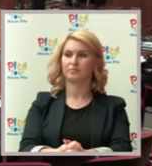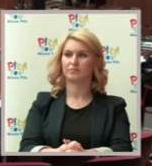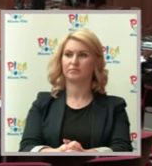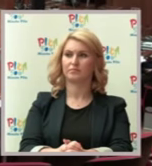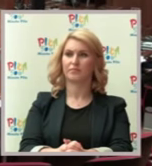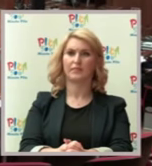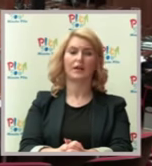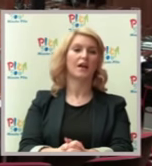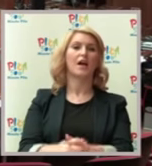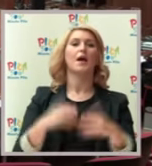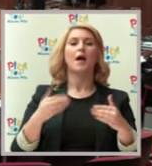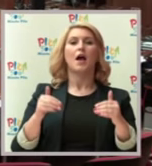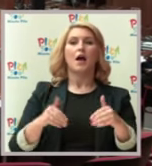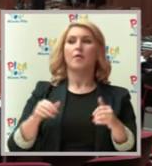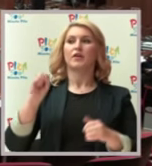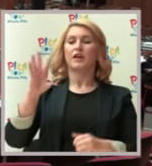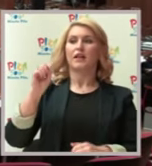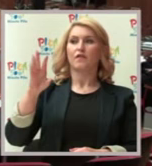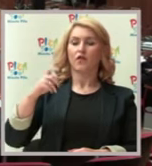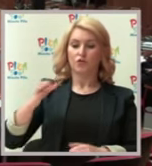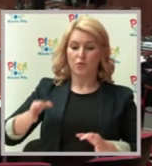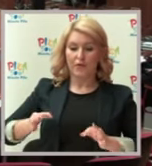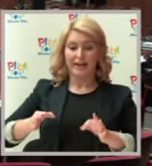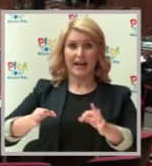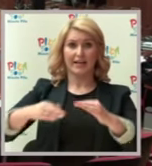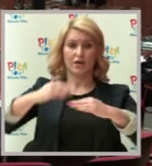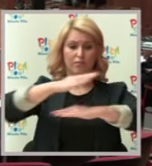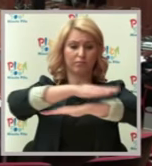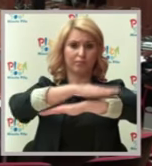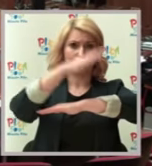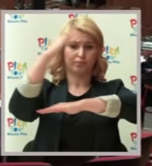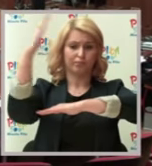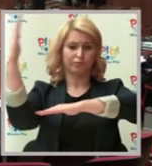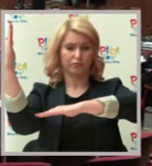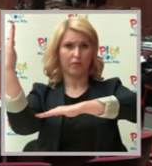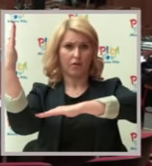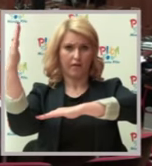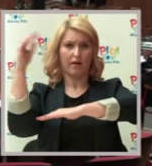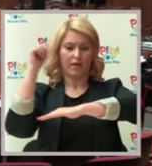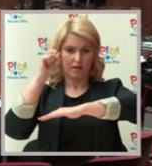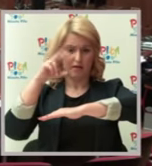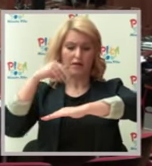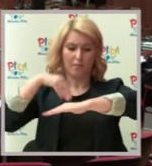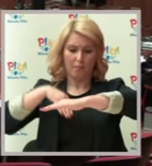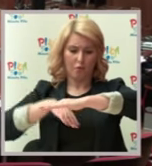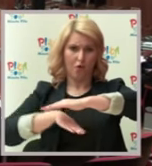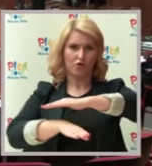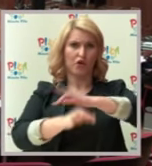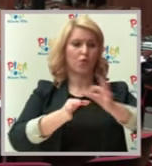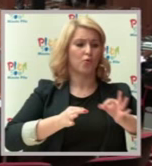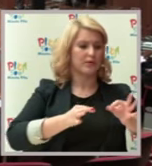ułatwienie. Kolejnym elementem, i ten element jest już wpisany w dokumenty